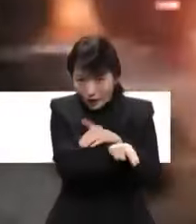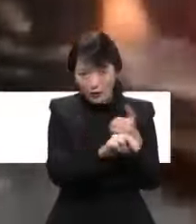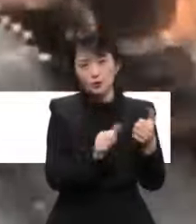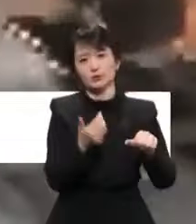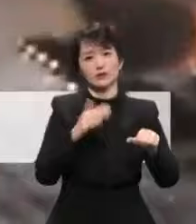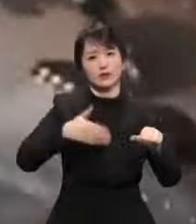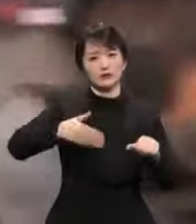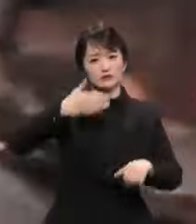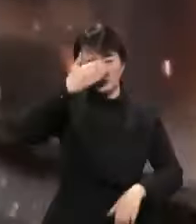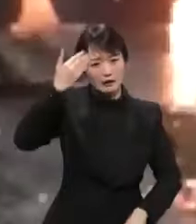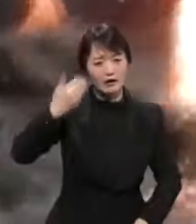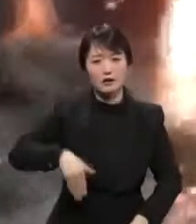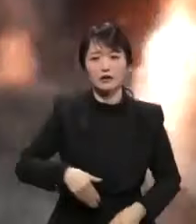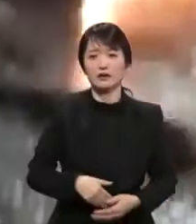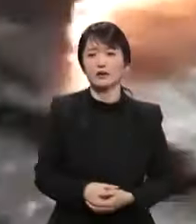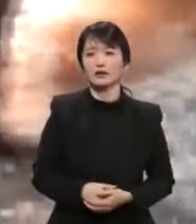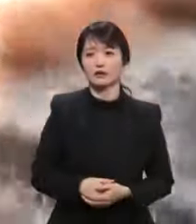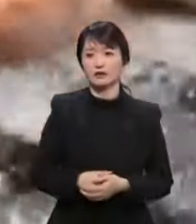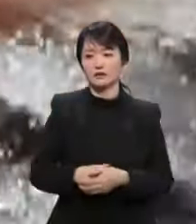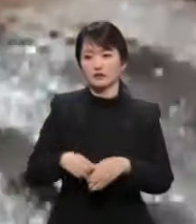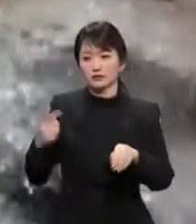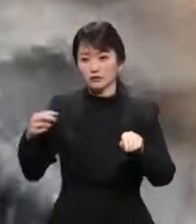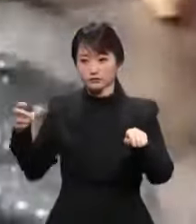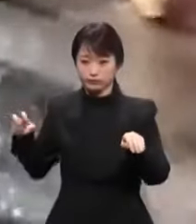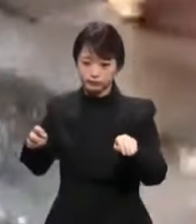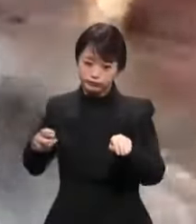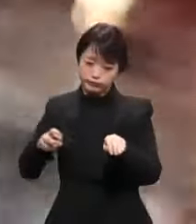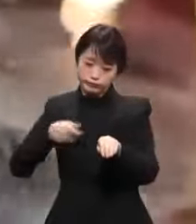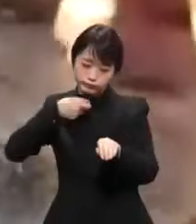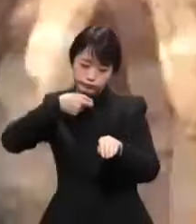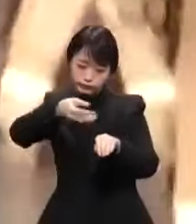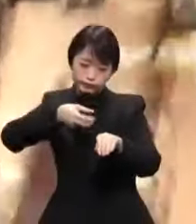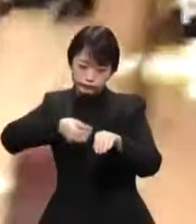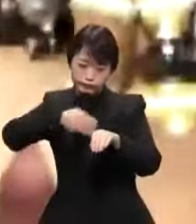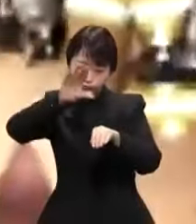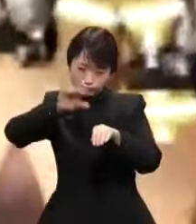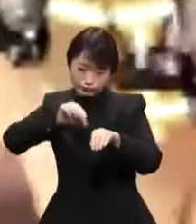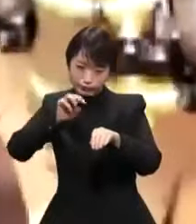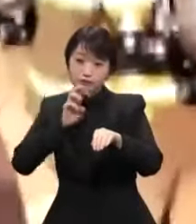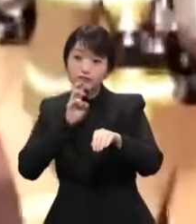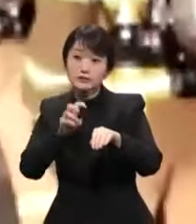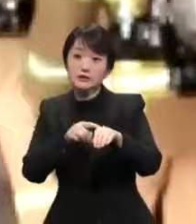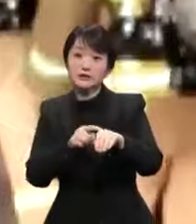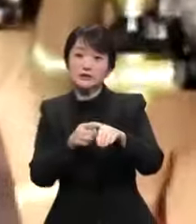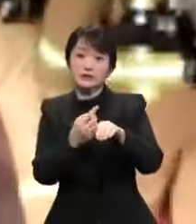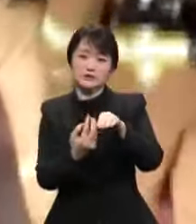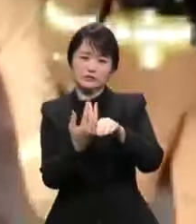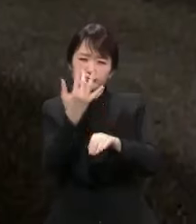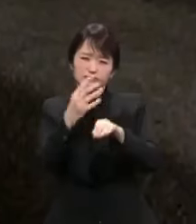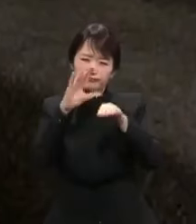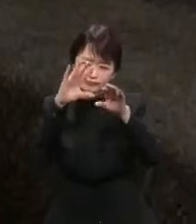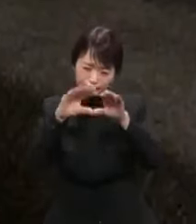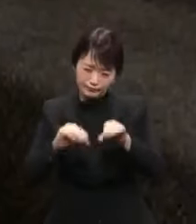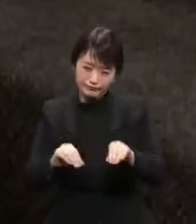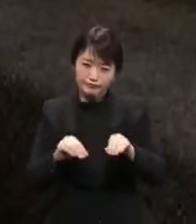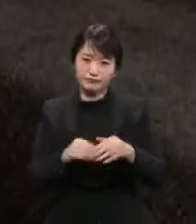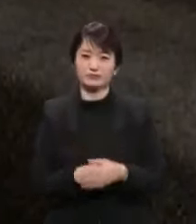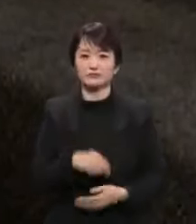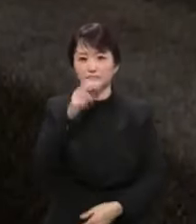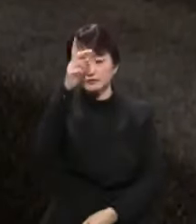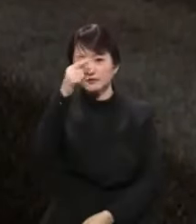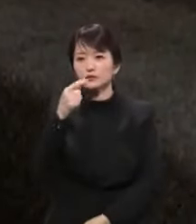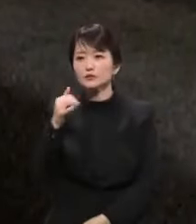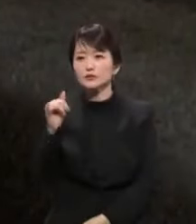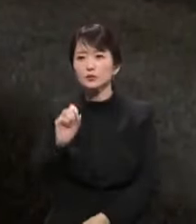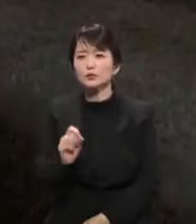이어지진 않았습니다. 불은 출동한 소방대원들이 30여 분 만에 껐지만 차량은 완전히 불에 탔습니다. 경찰과